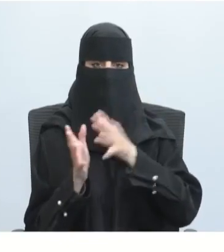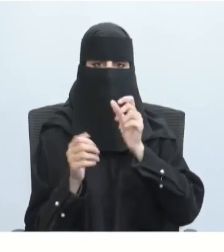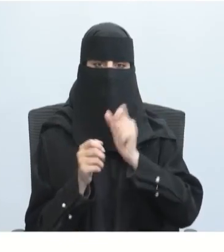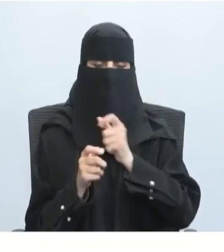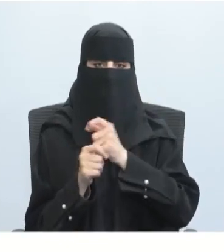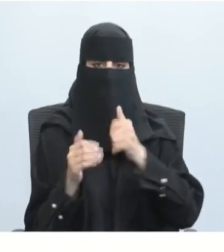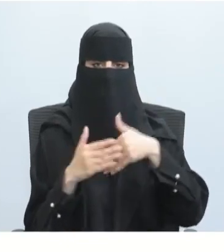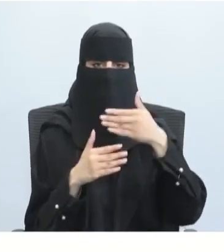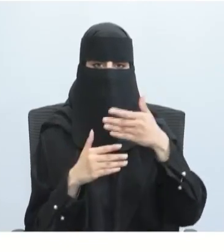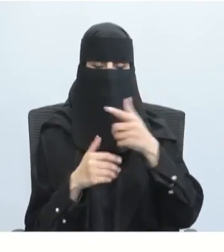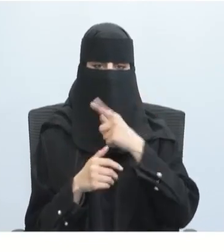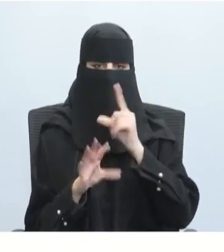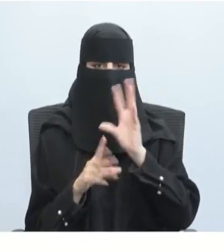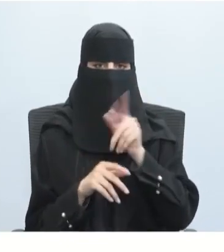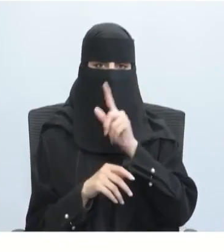القيمه